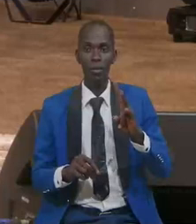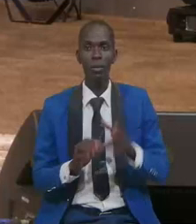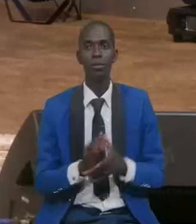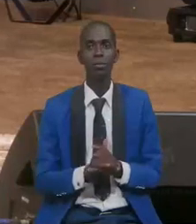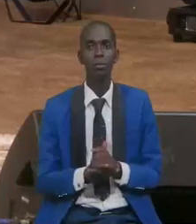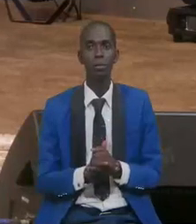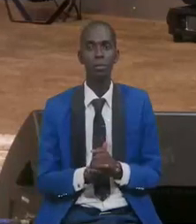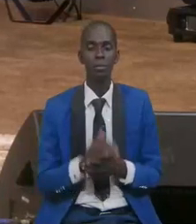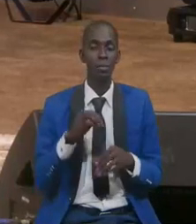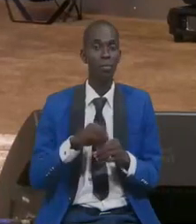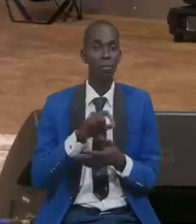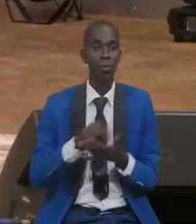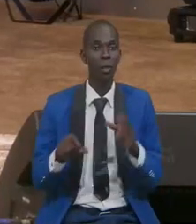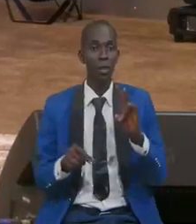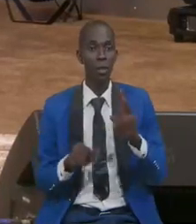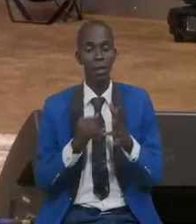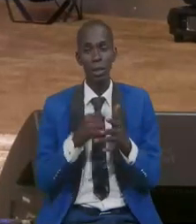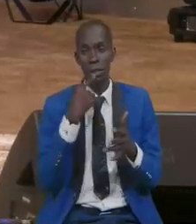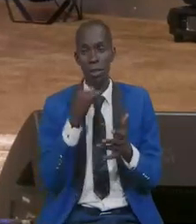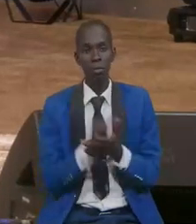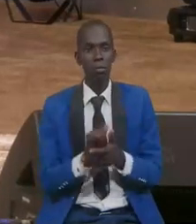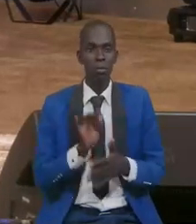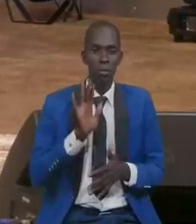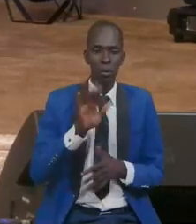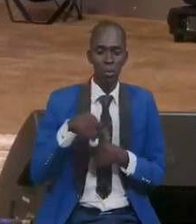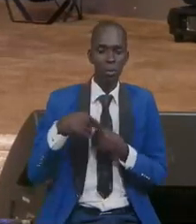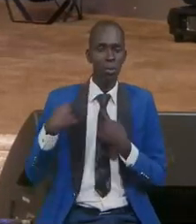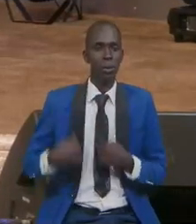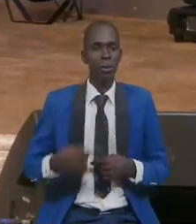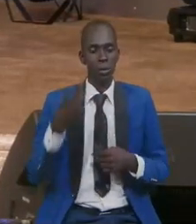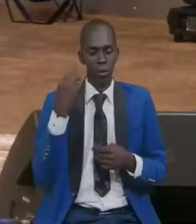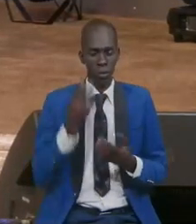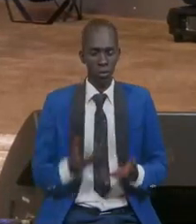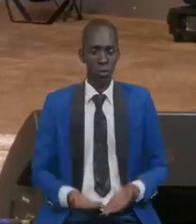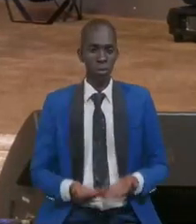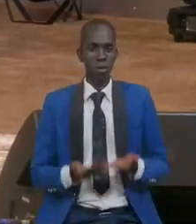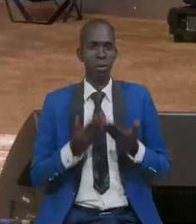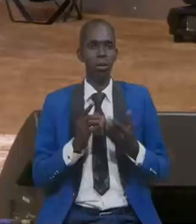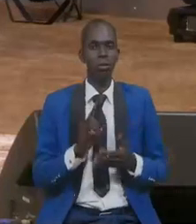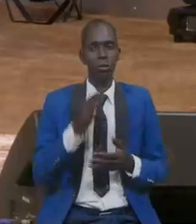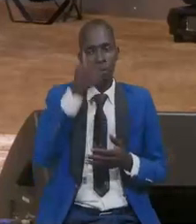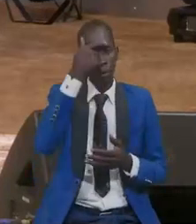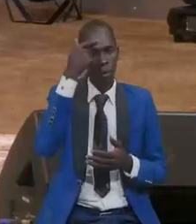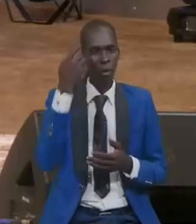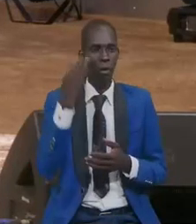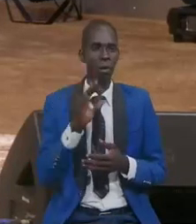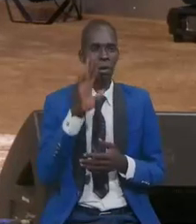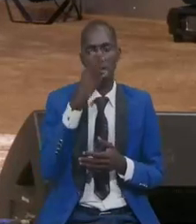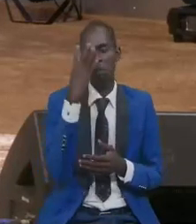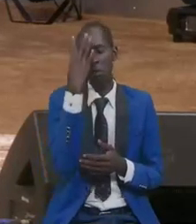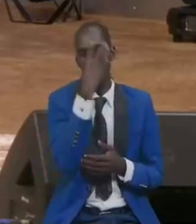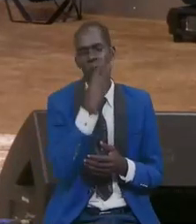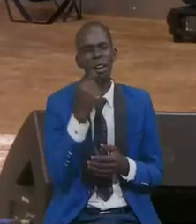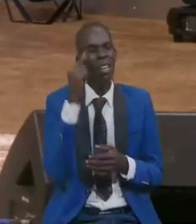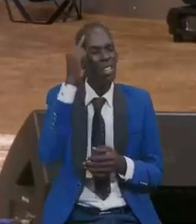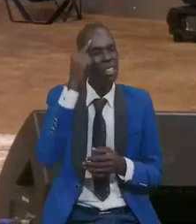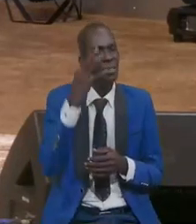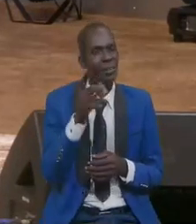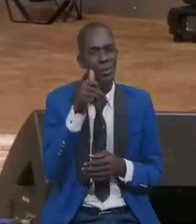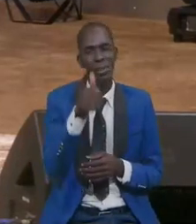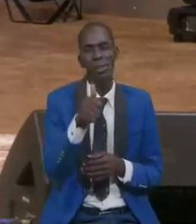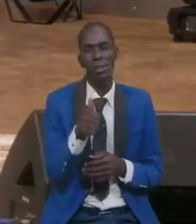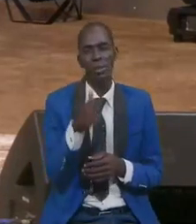Verset 17 dit, ton cœur s'est élevé à cause de ta beauté. Pensez à vous-même, à